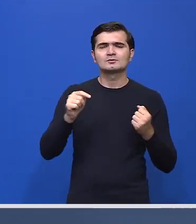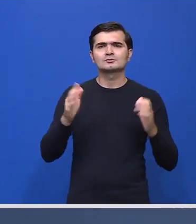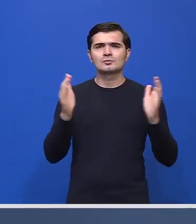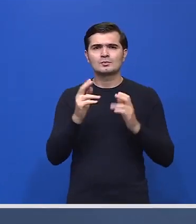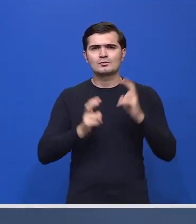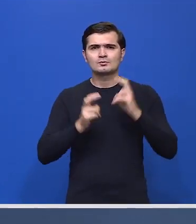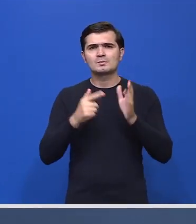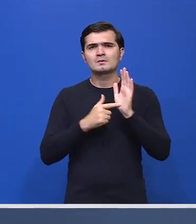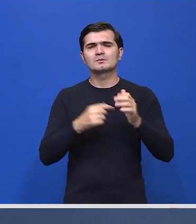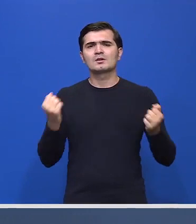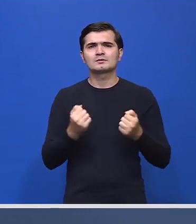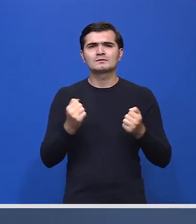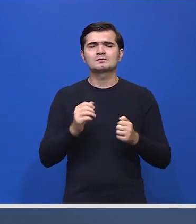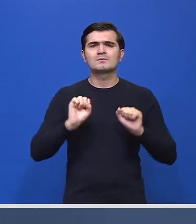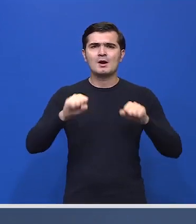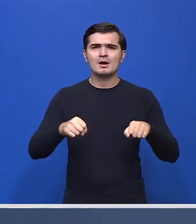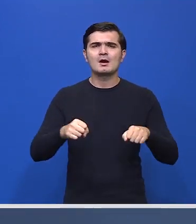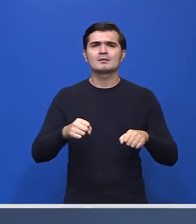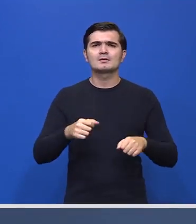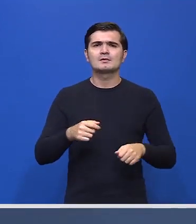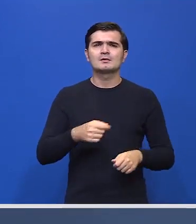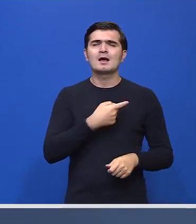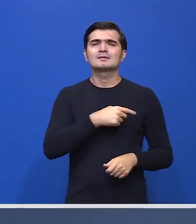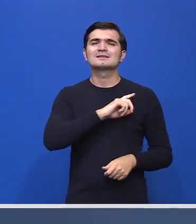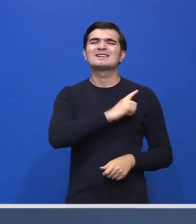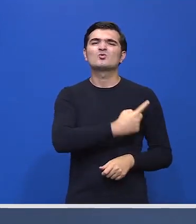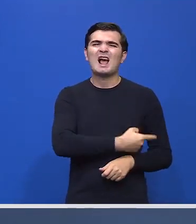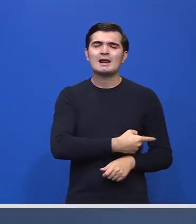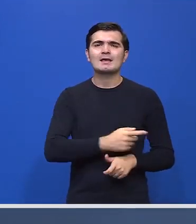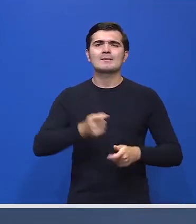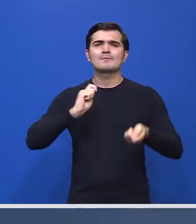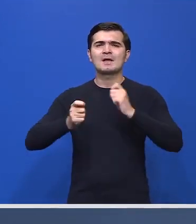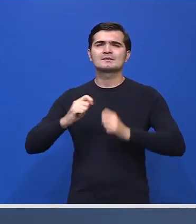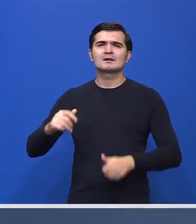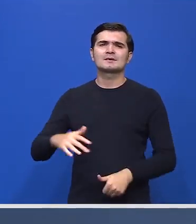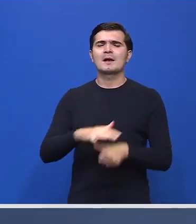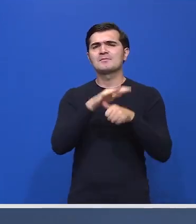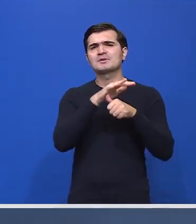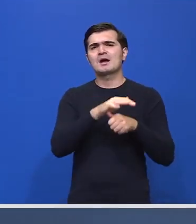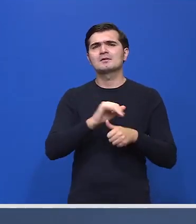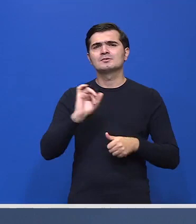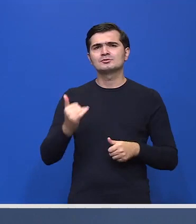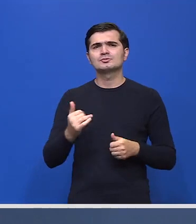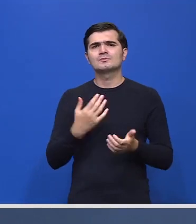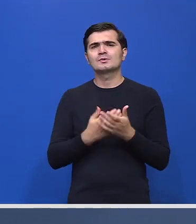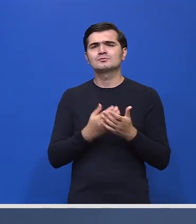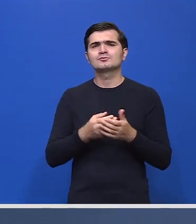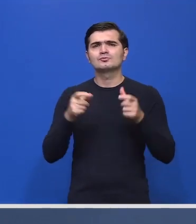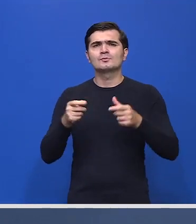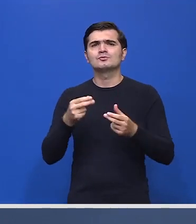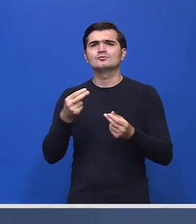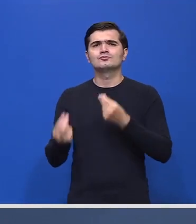ar fi activități din domeniul bancar, al asigurărilor și reasigurărilor, al pieței de capital și din domeniul jocurilor de